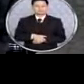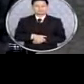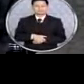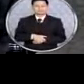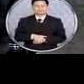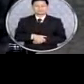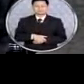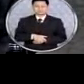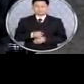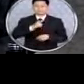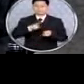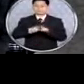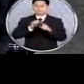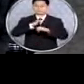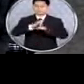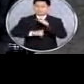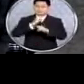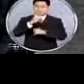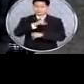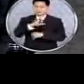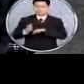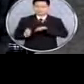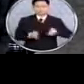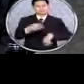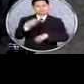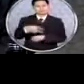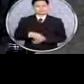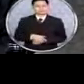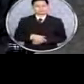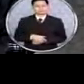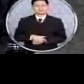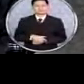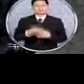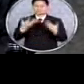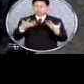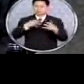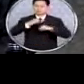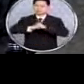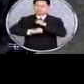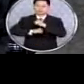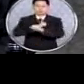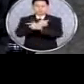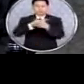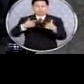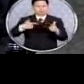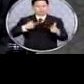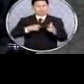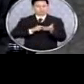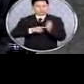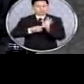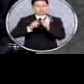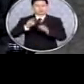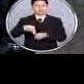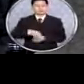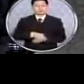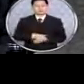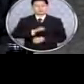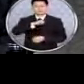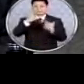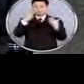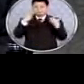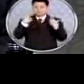是生活的方式，更是一些许许多多文化活动多元化的表现。台湾是一